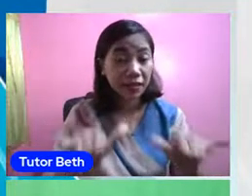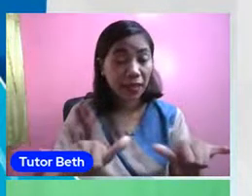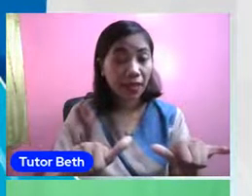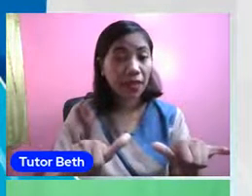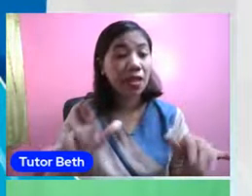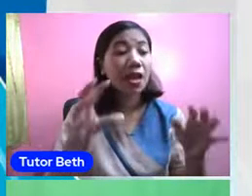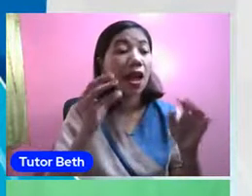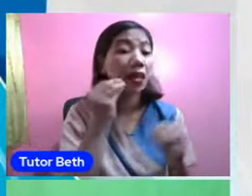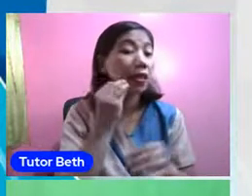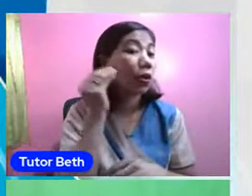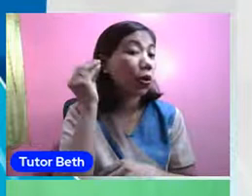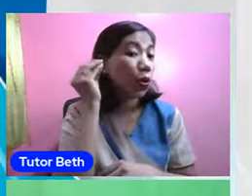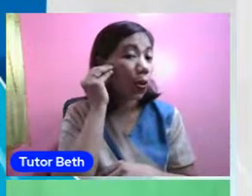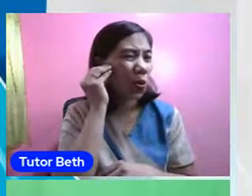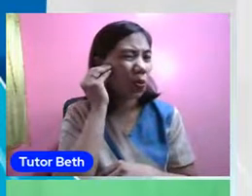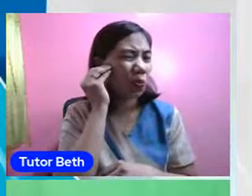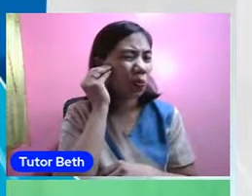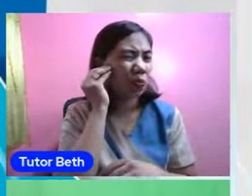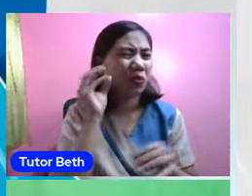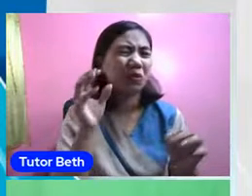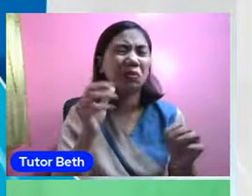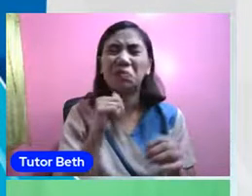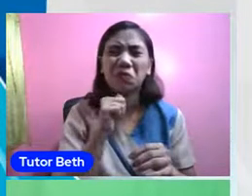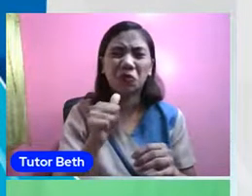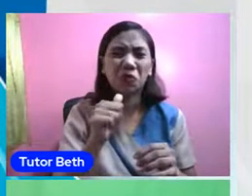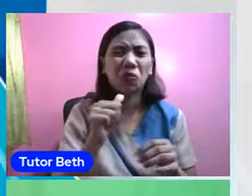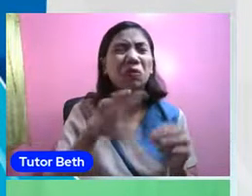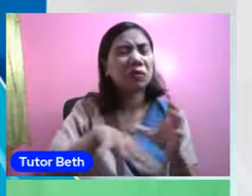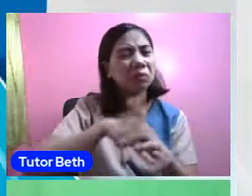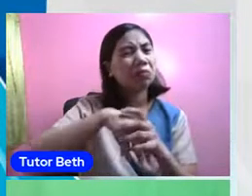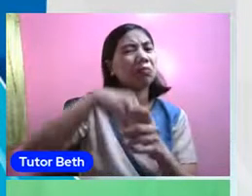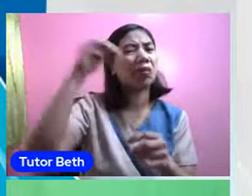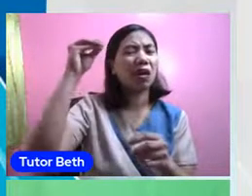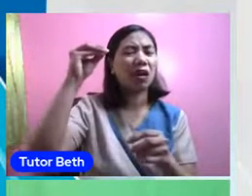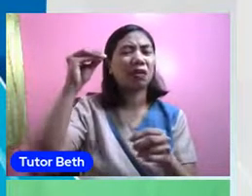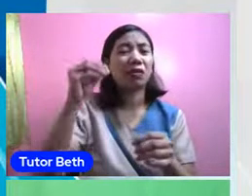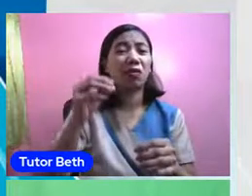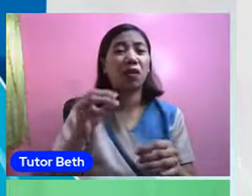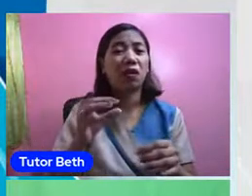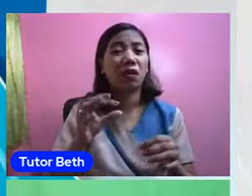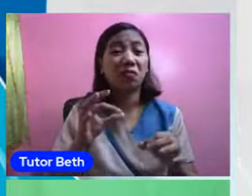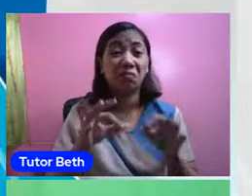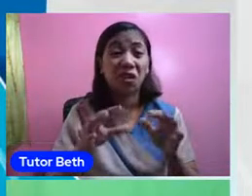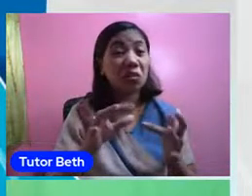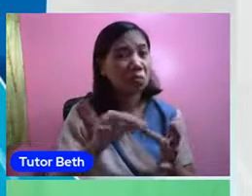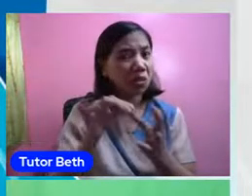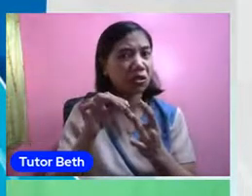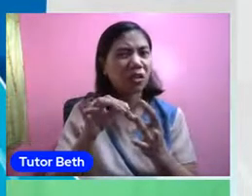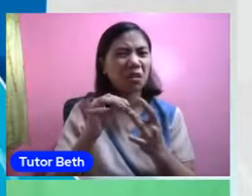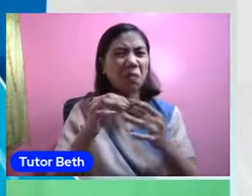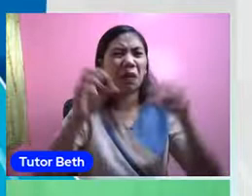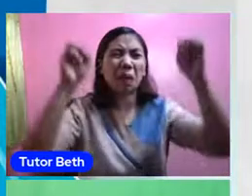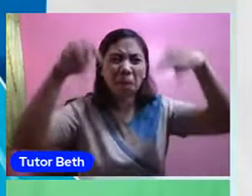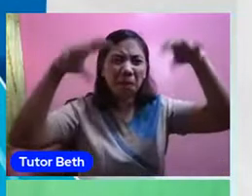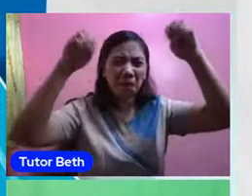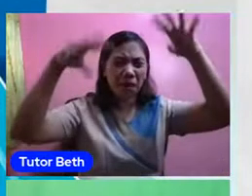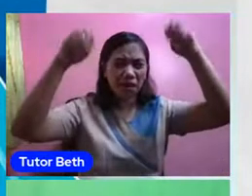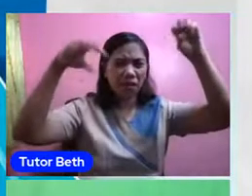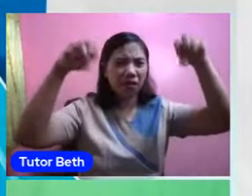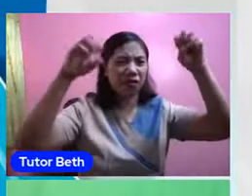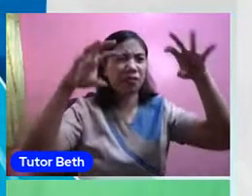hindi tayo masyadong maglalalabas ng bahay, lalo kung malakas ang ulan. Kasi pag may baha,